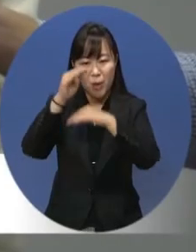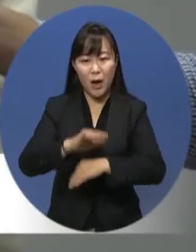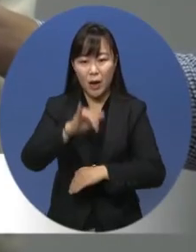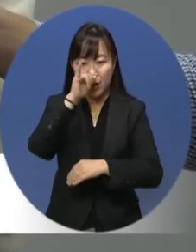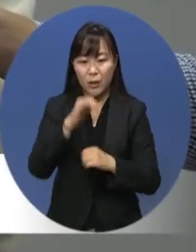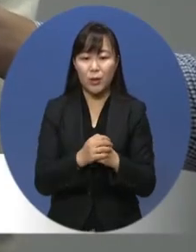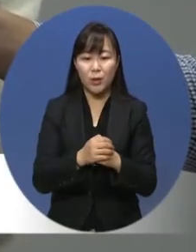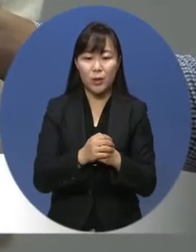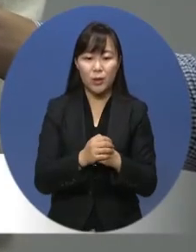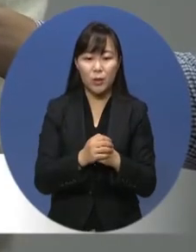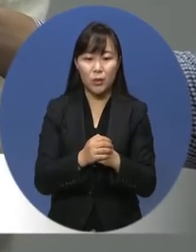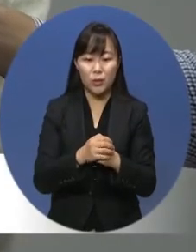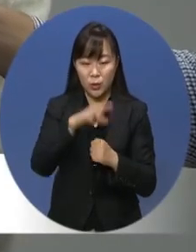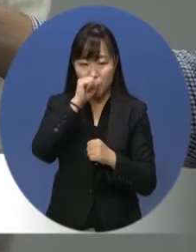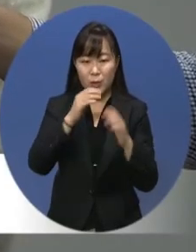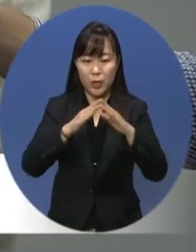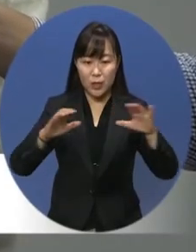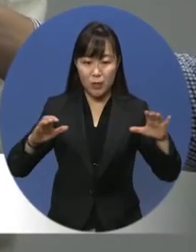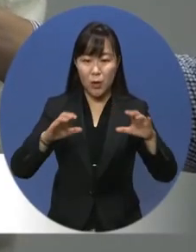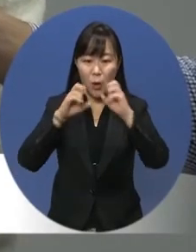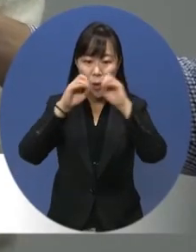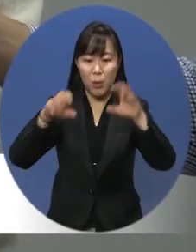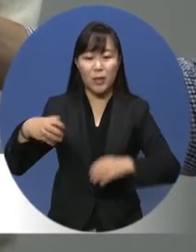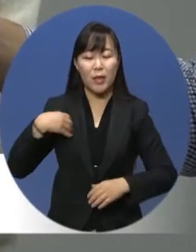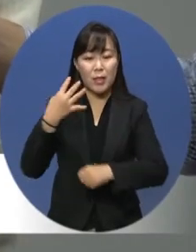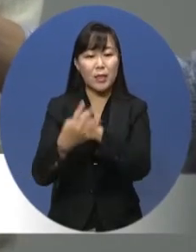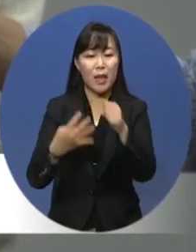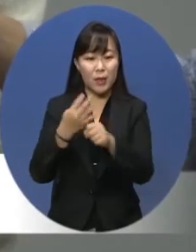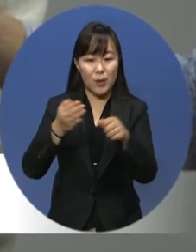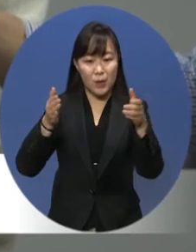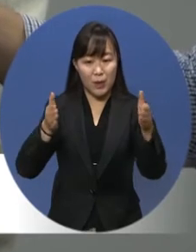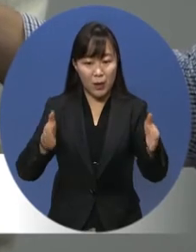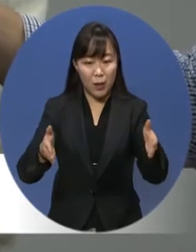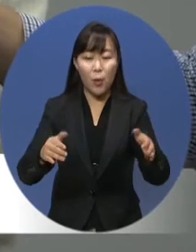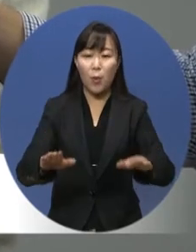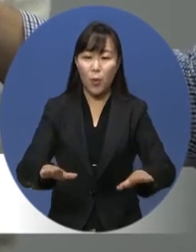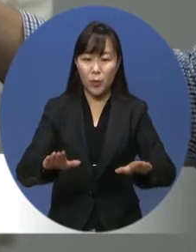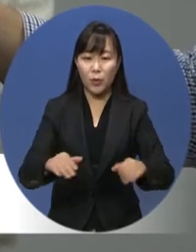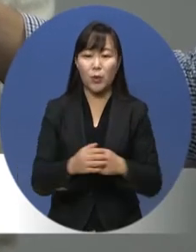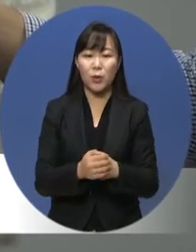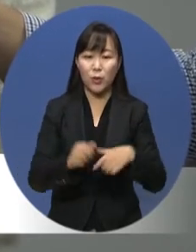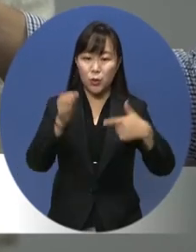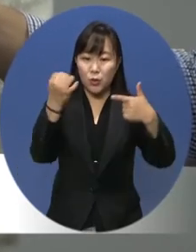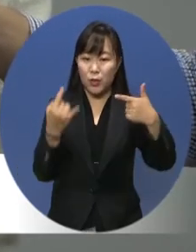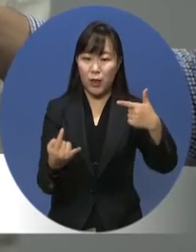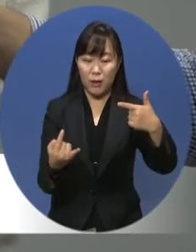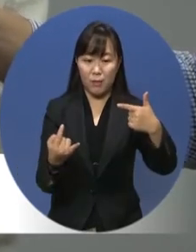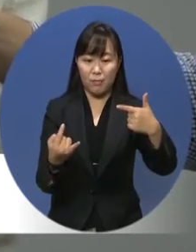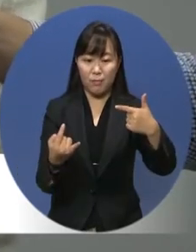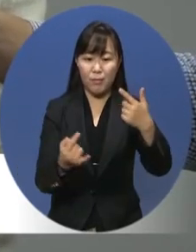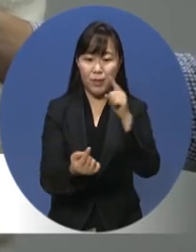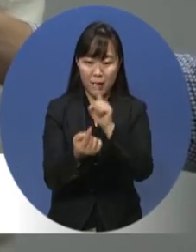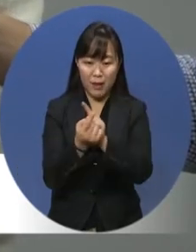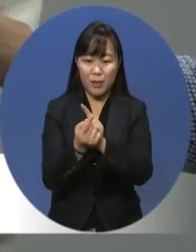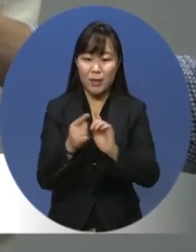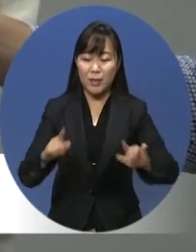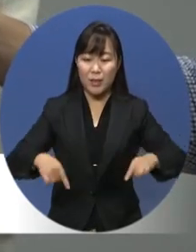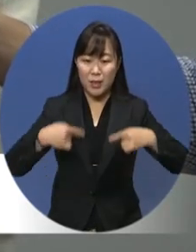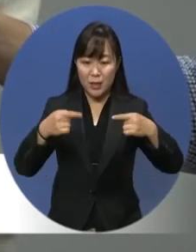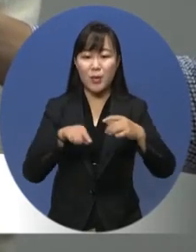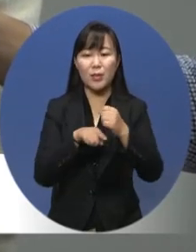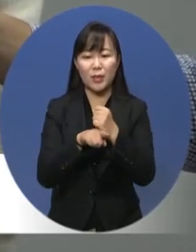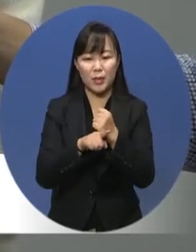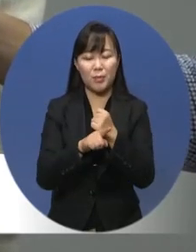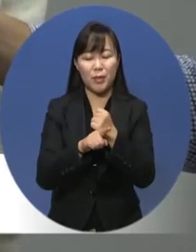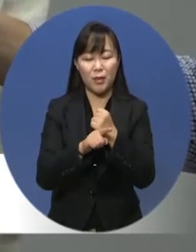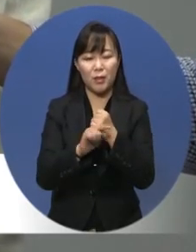좋은 이웃 홍보대사 지금 4년째 하고 있거든요. 근데 오늘 또 6회에 맞아서 오늘 또 참석하게 돼서